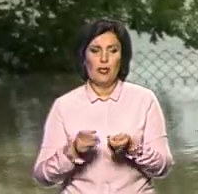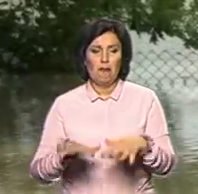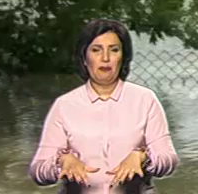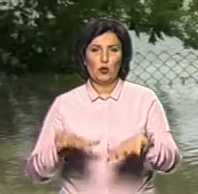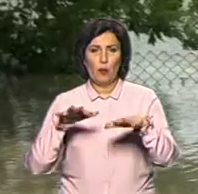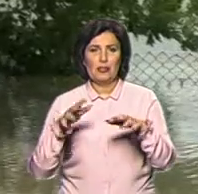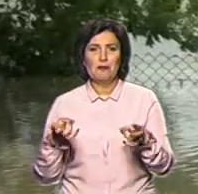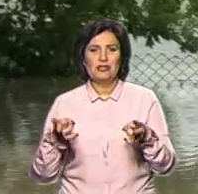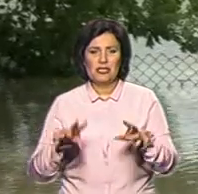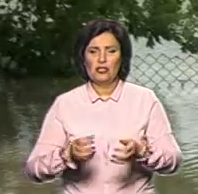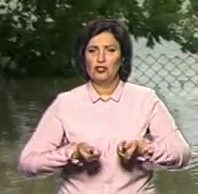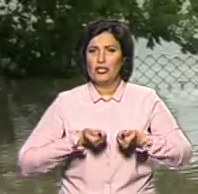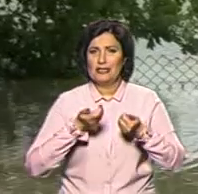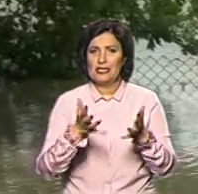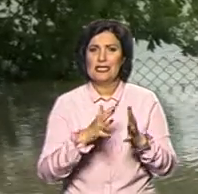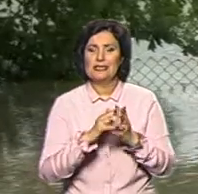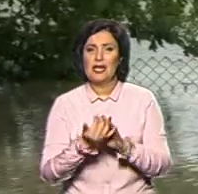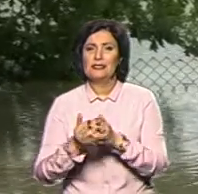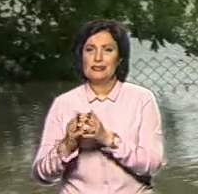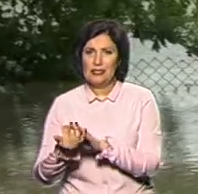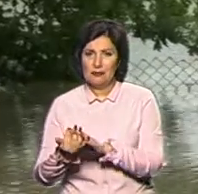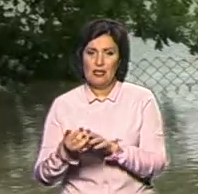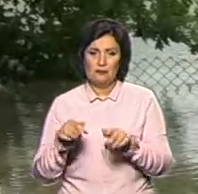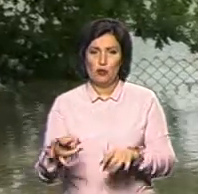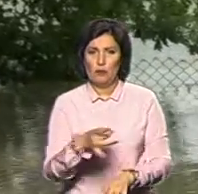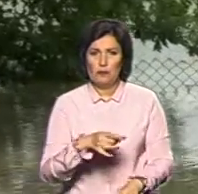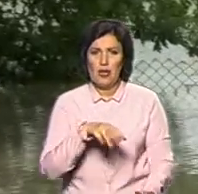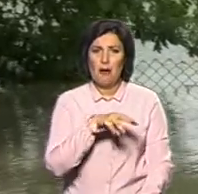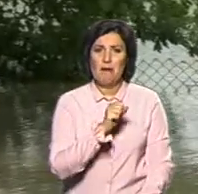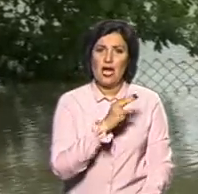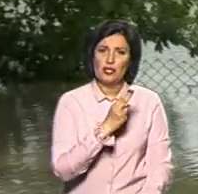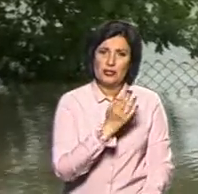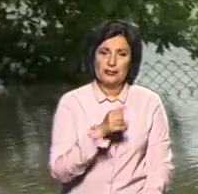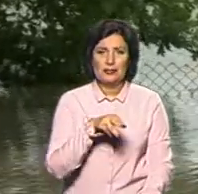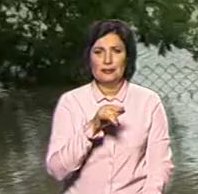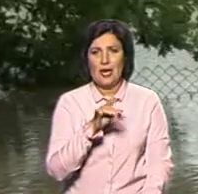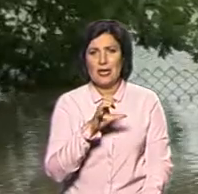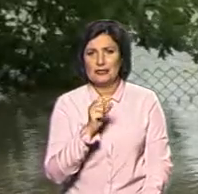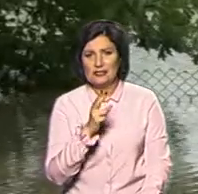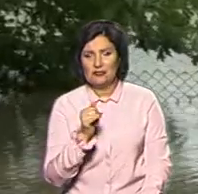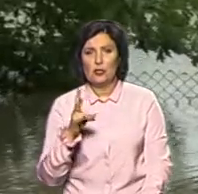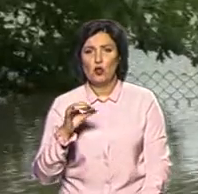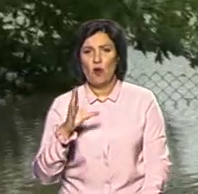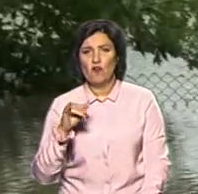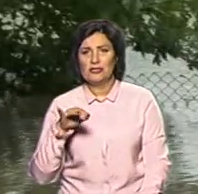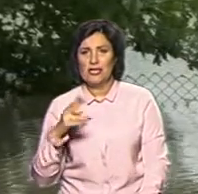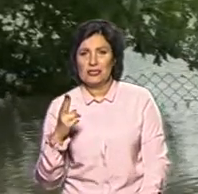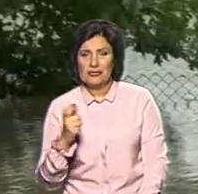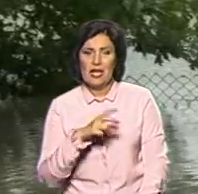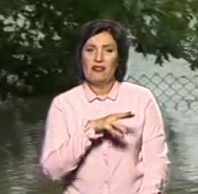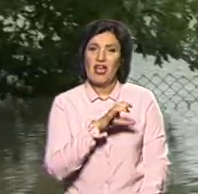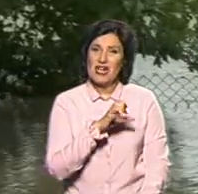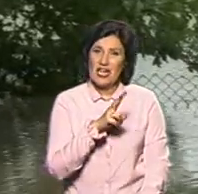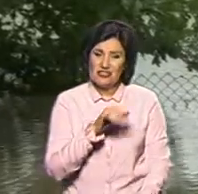Підтопленими залишаються і низка сіл в цьому районі. Це, зокрема, села Мамалига, Маршинці, Тарасівці і Новоселиці. Новоселиця. Тарасівці